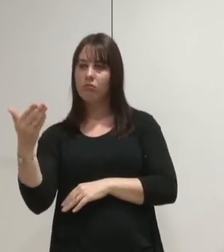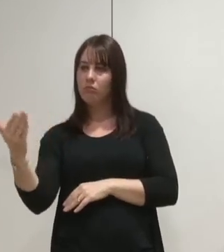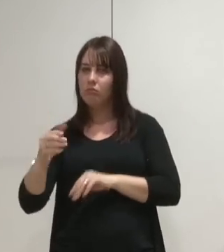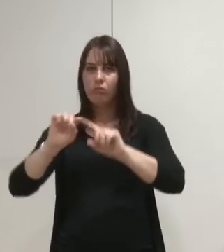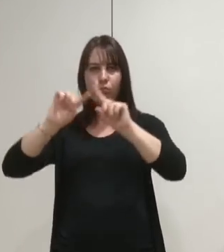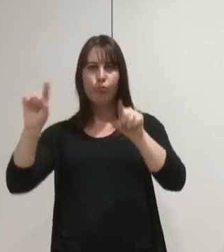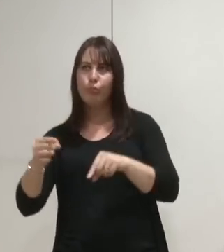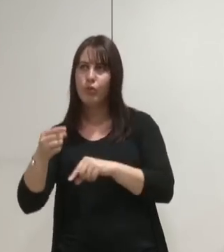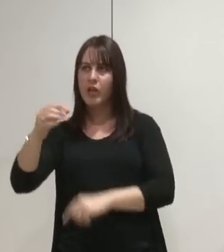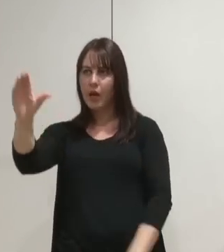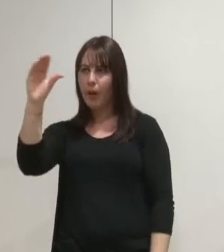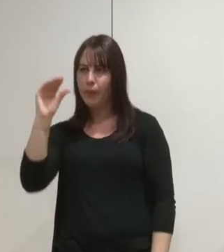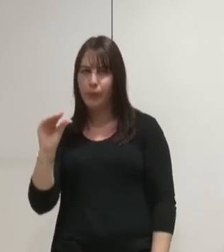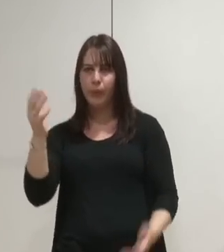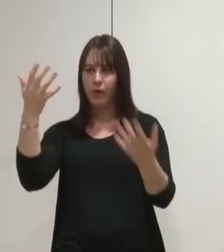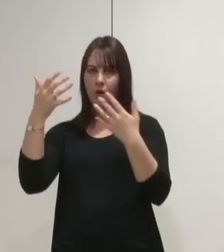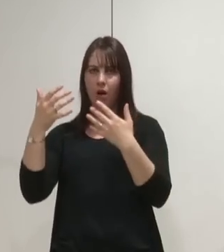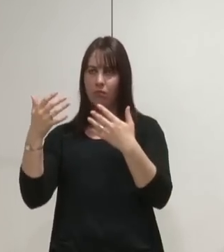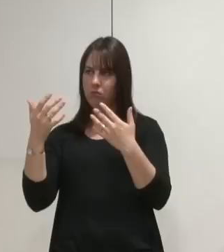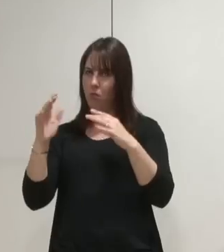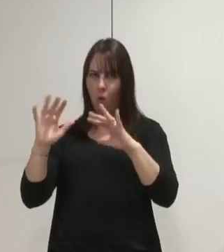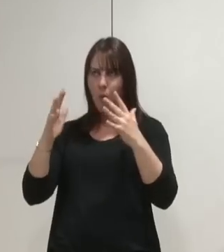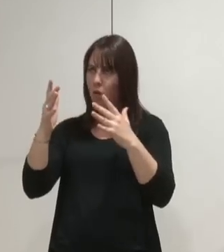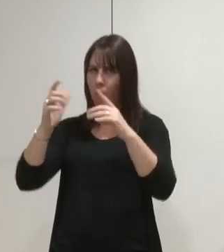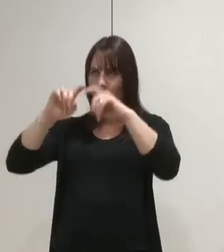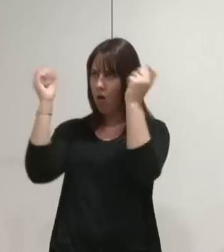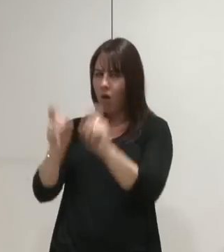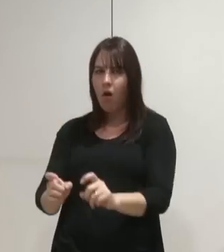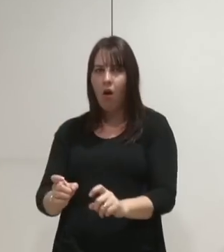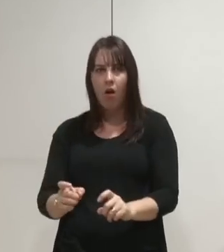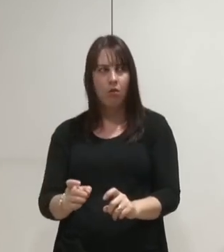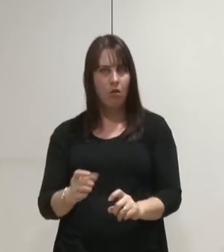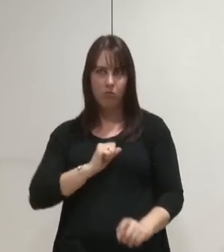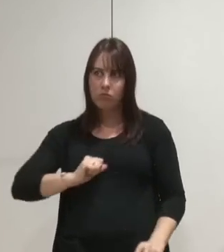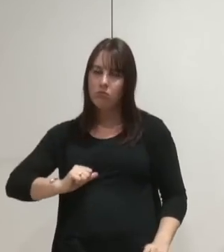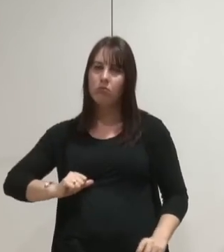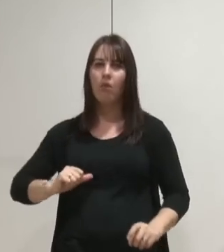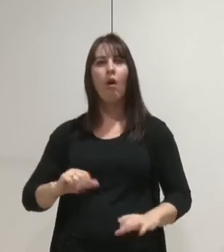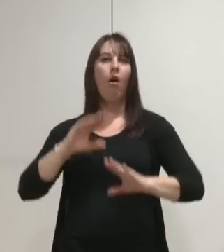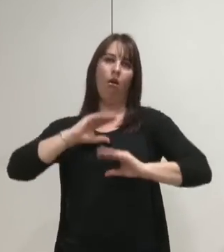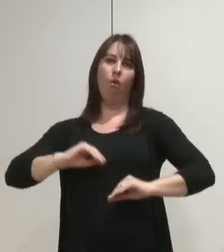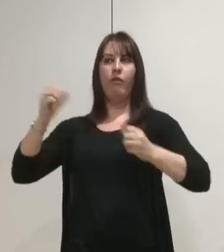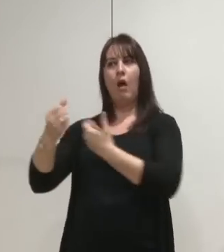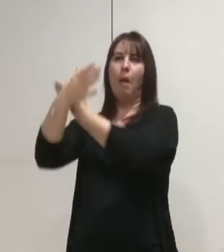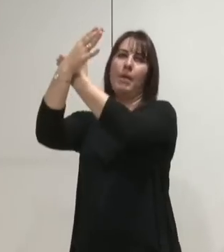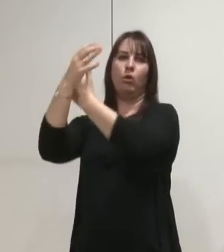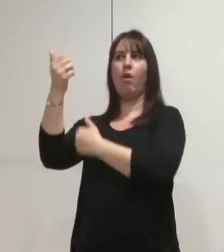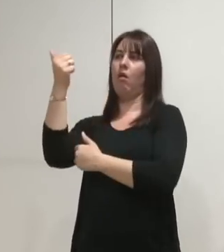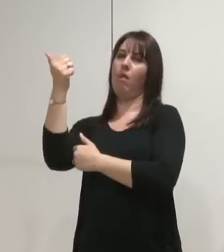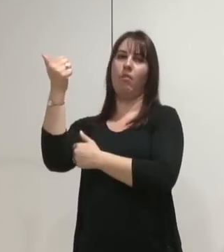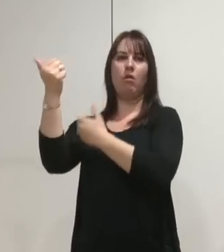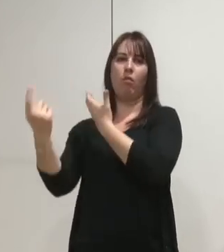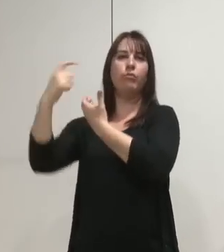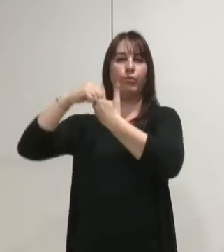moyens financiers assez importantes heureusement la métropole conserve un effort financier important et même en hausse de